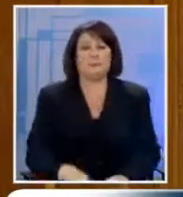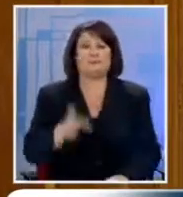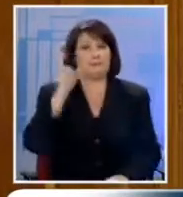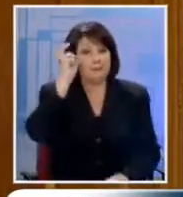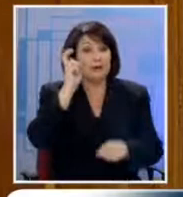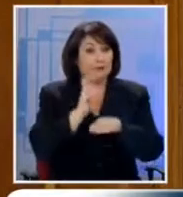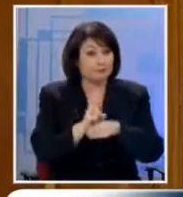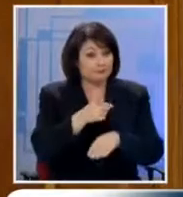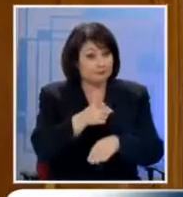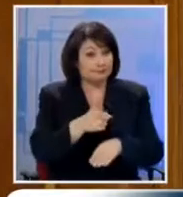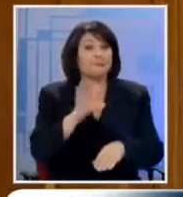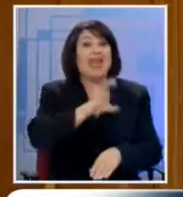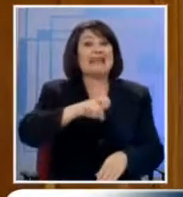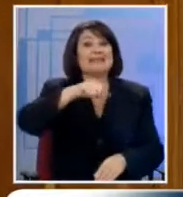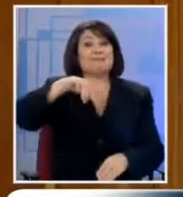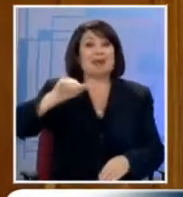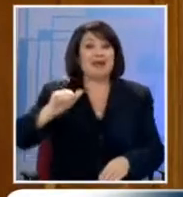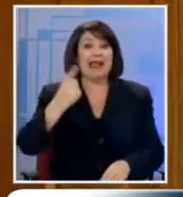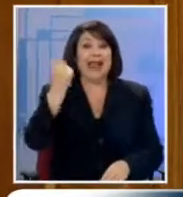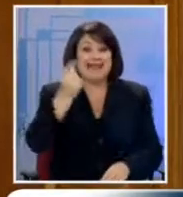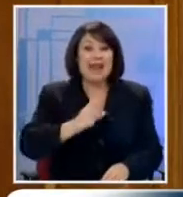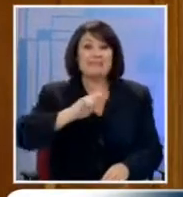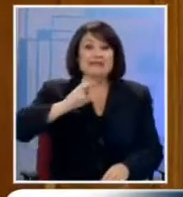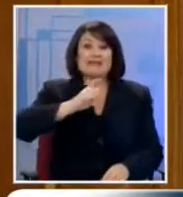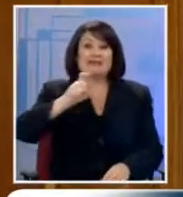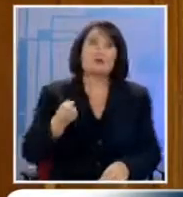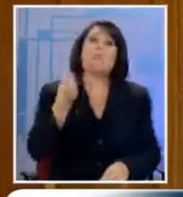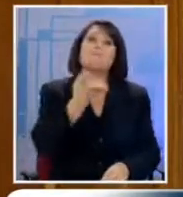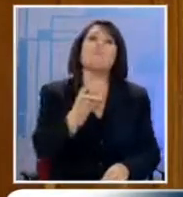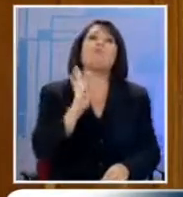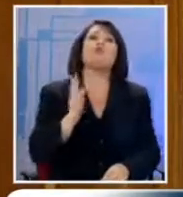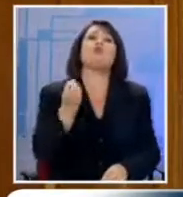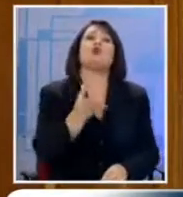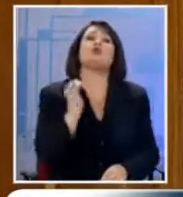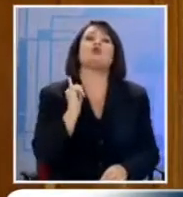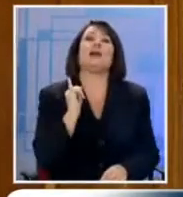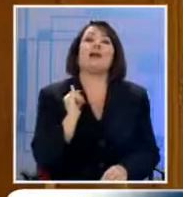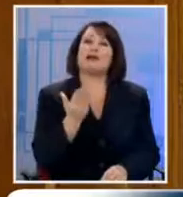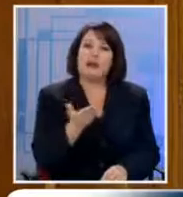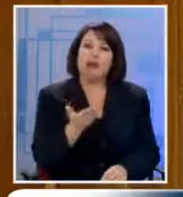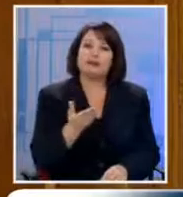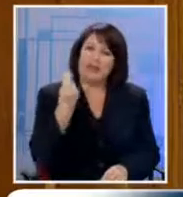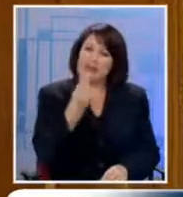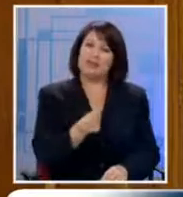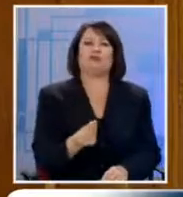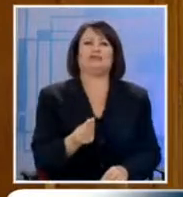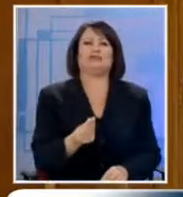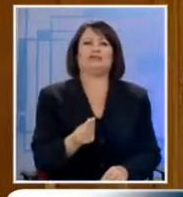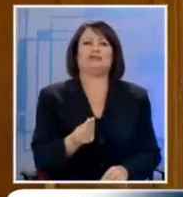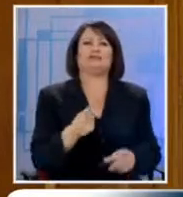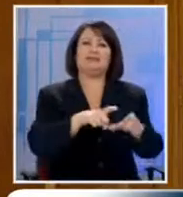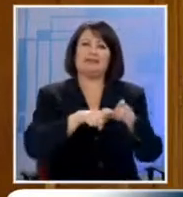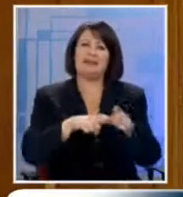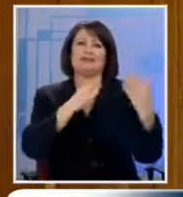επιβαρύνουν το νέο ΕΣΠΑ λόγω και του 1,5 δις μπόνους καθυστέρησης που δώσατε με γαλαντομία στους